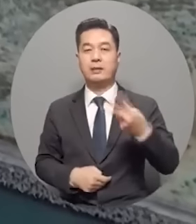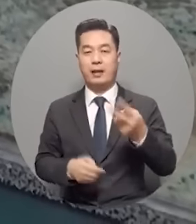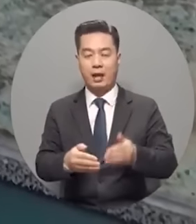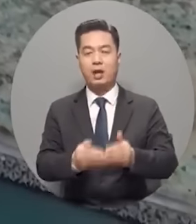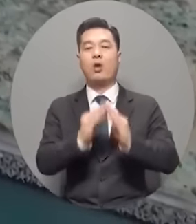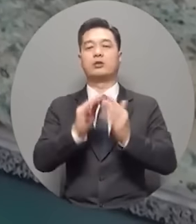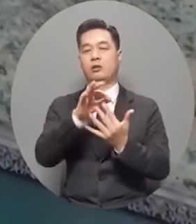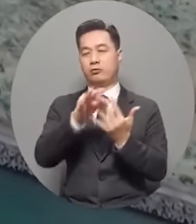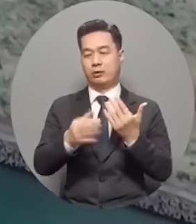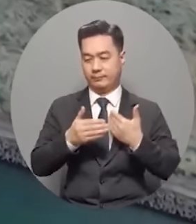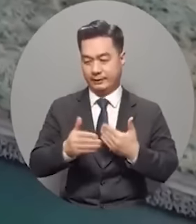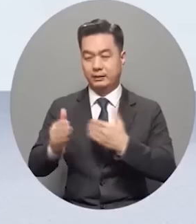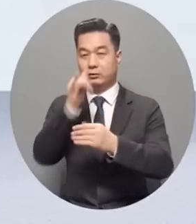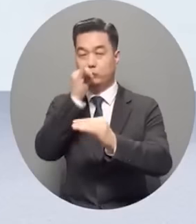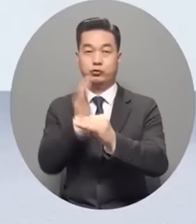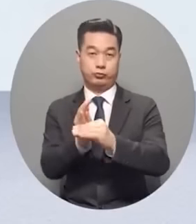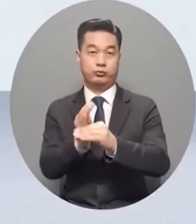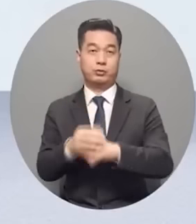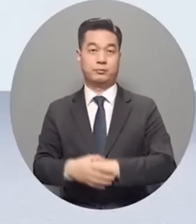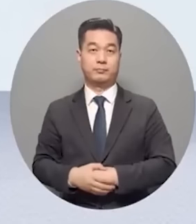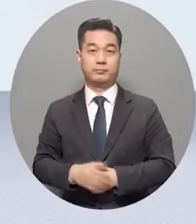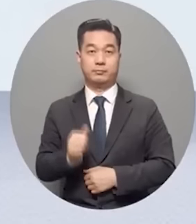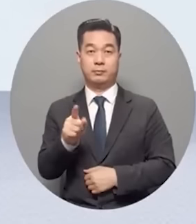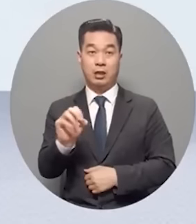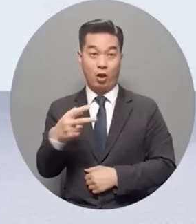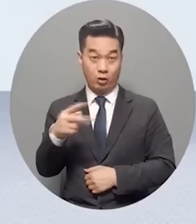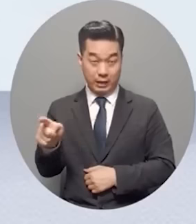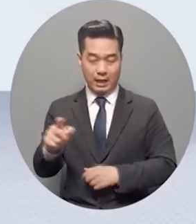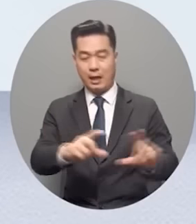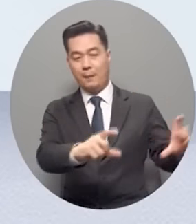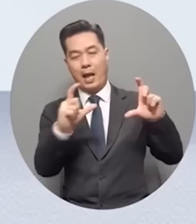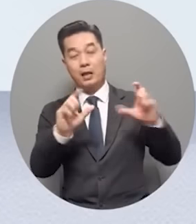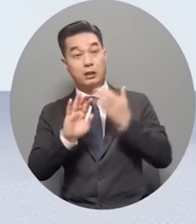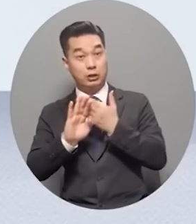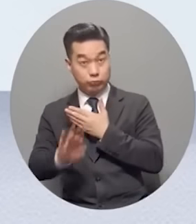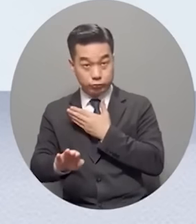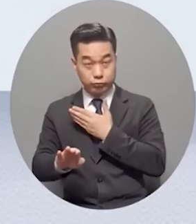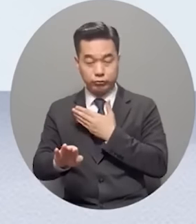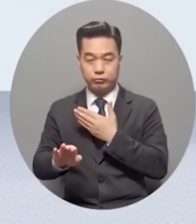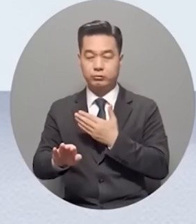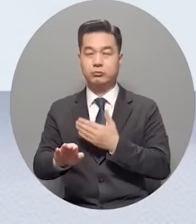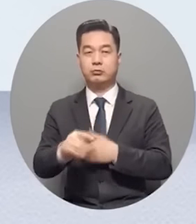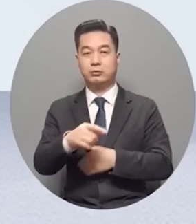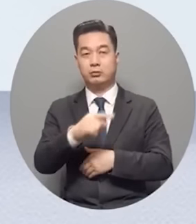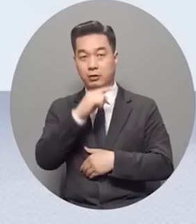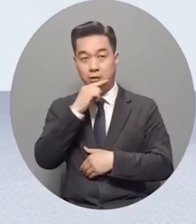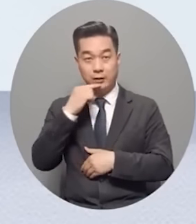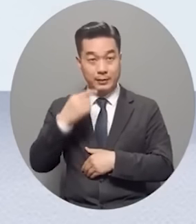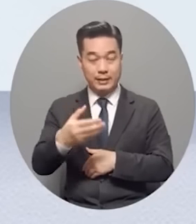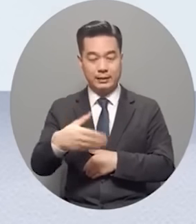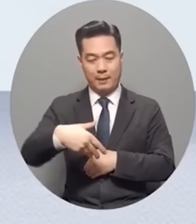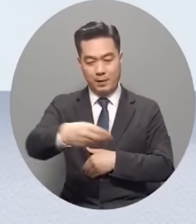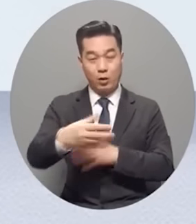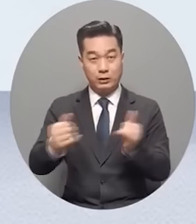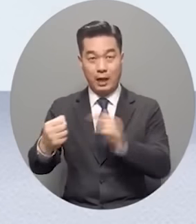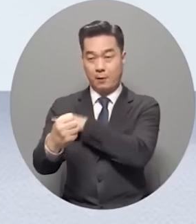를 진행중입니다 측도 판결 직후 채권자 권익을 보장한다는 것을 전제로